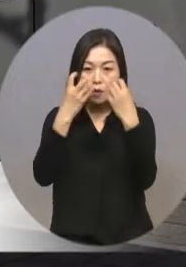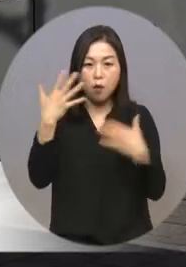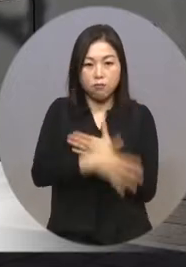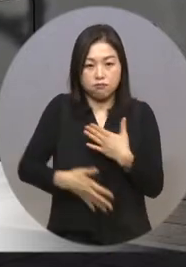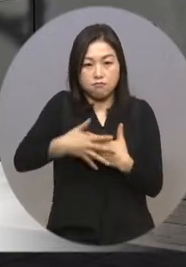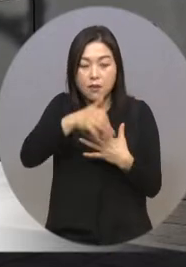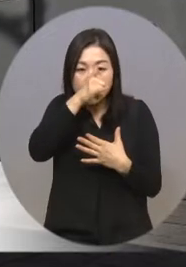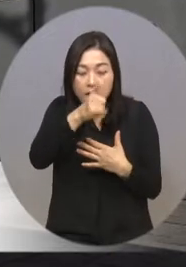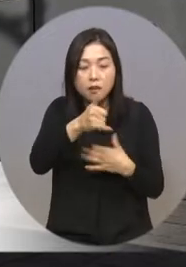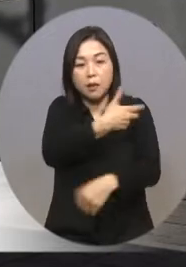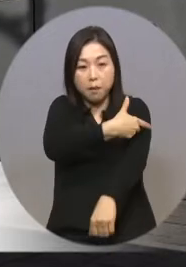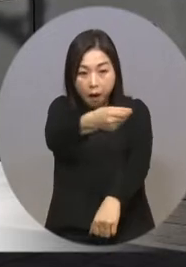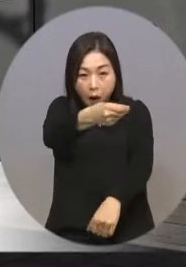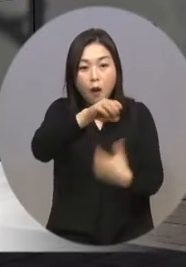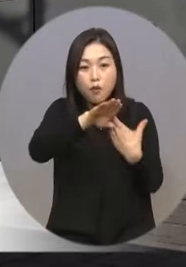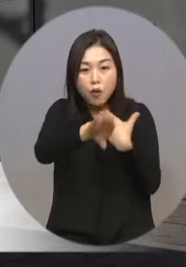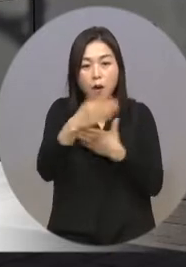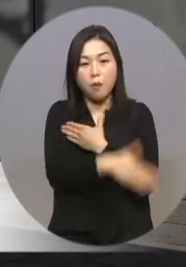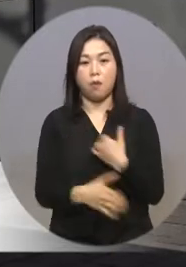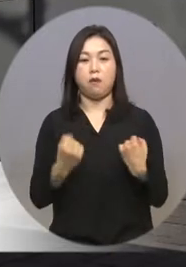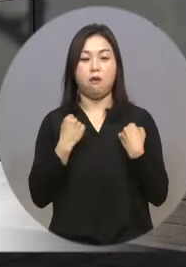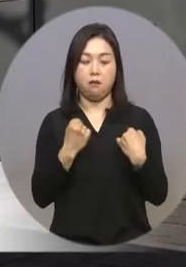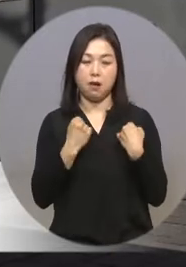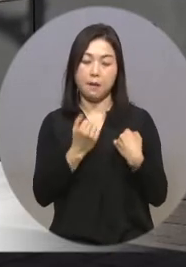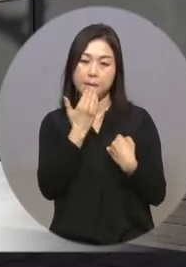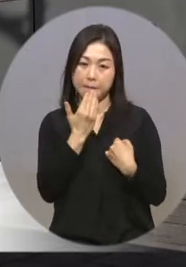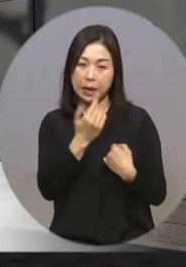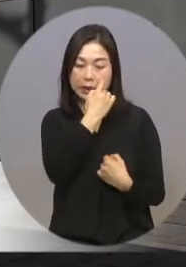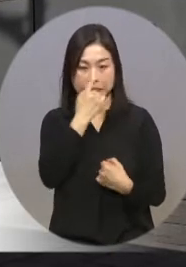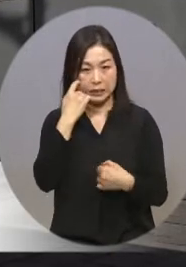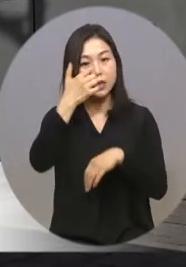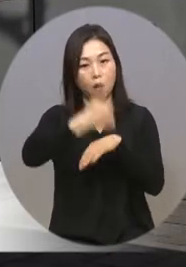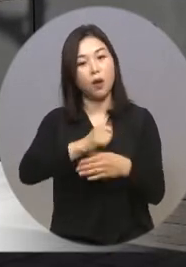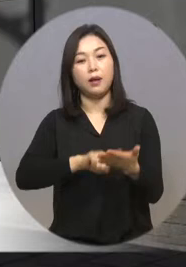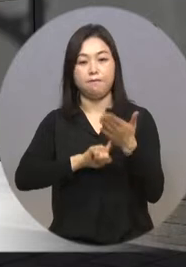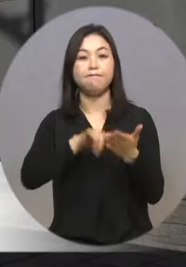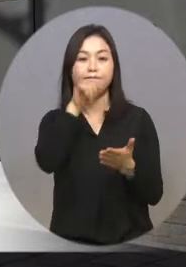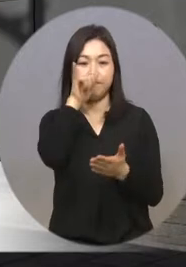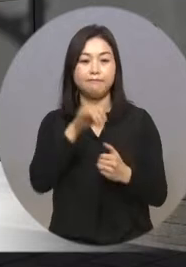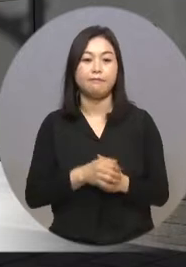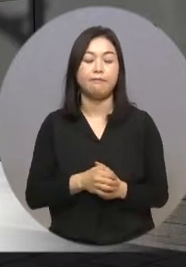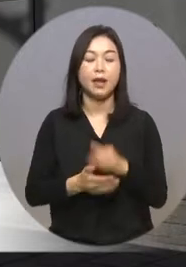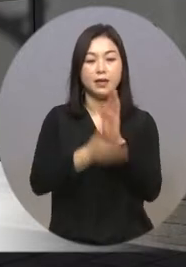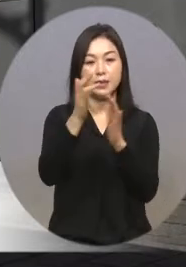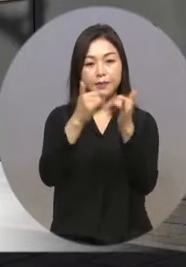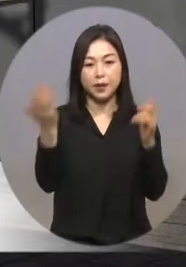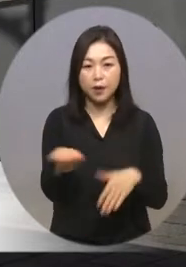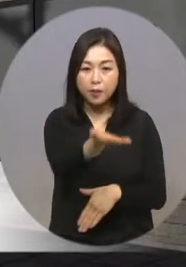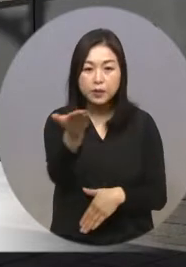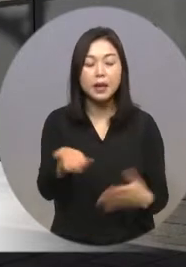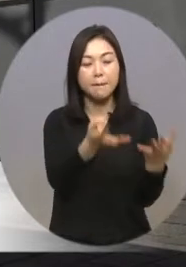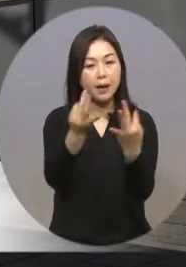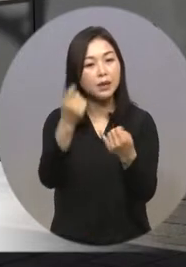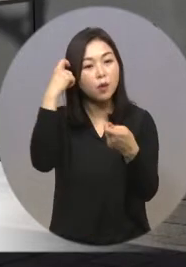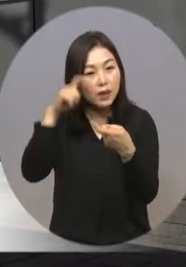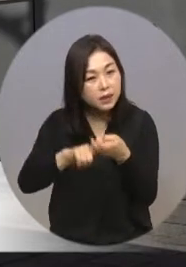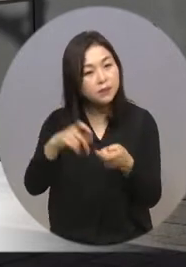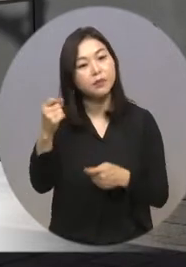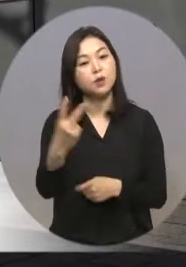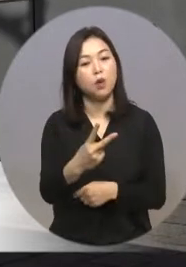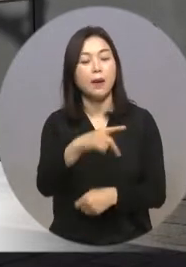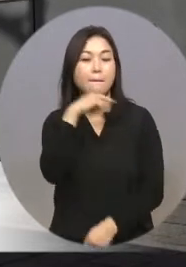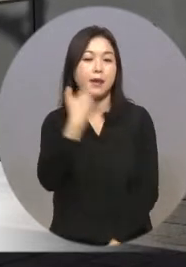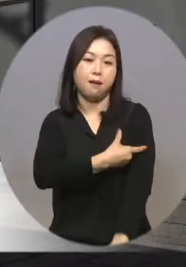컬러를 하셔야 되며 는 목이 더 건강하다고 입증되었습니다 우리시는 여러분들 많은 관심을 가지시고